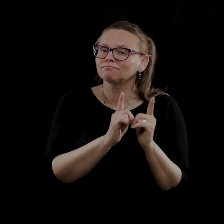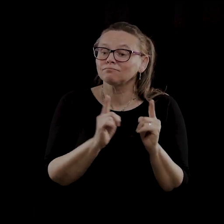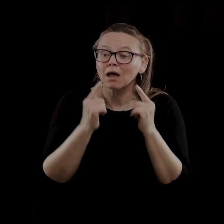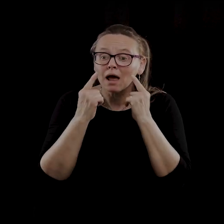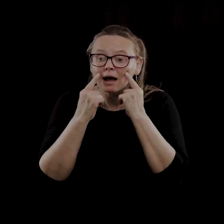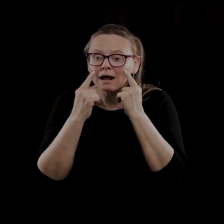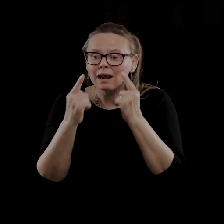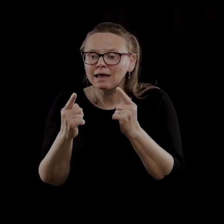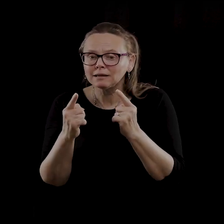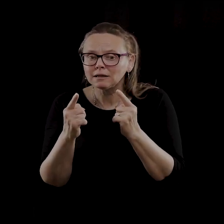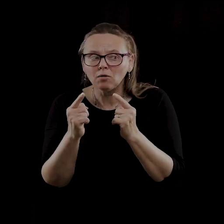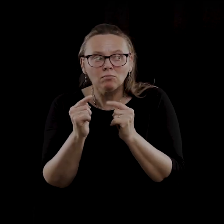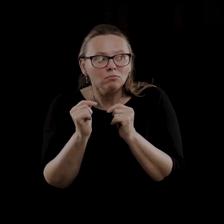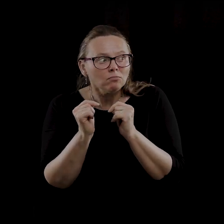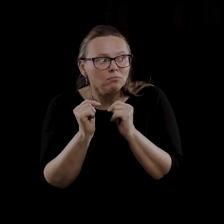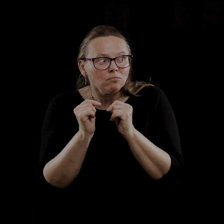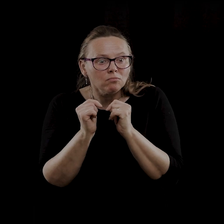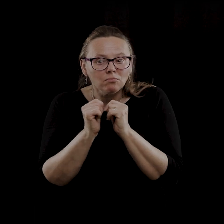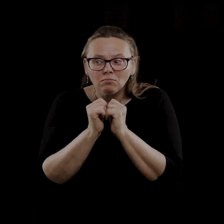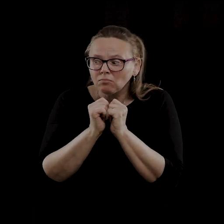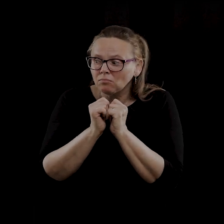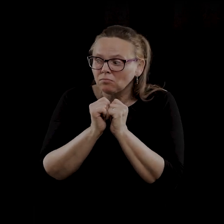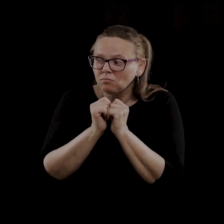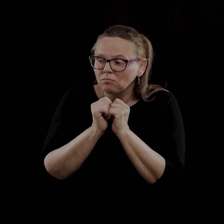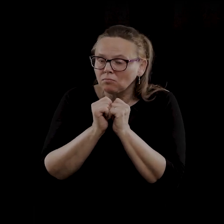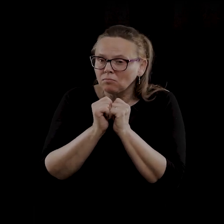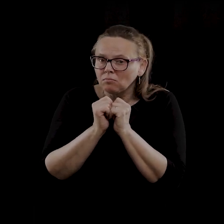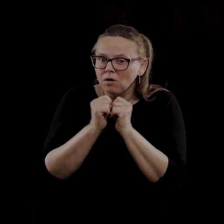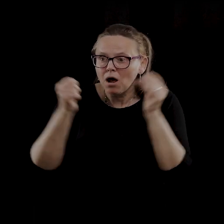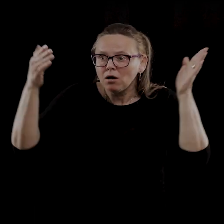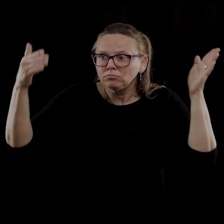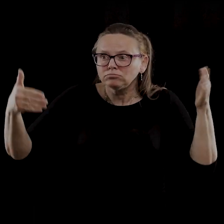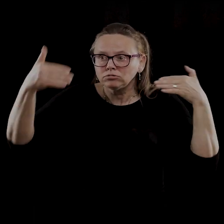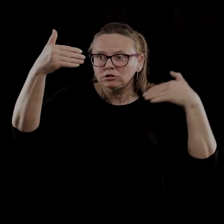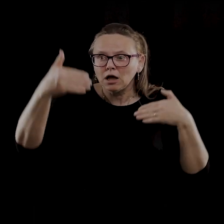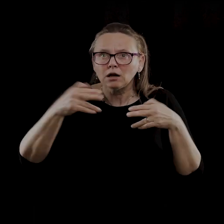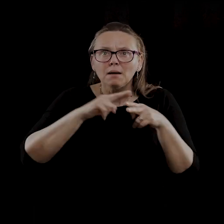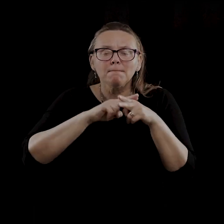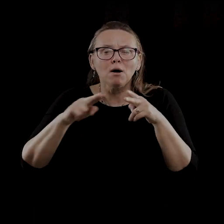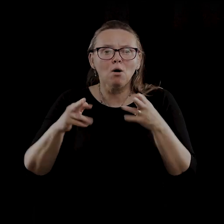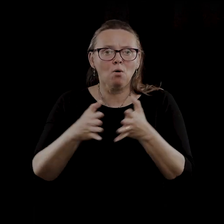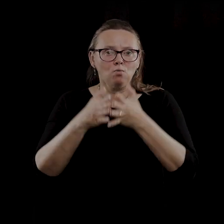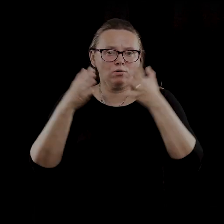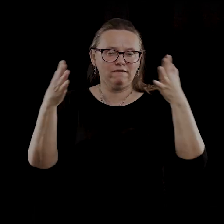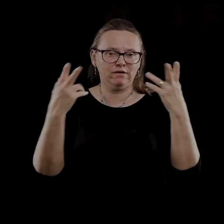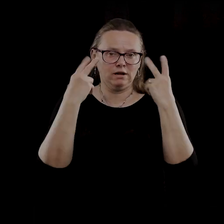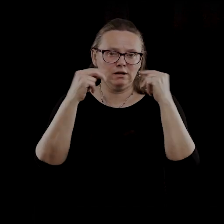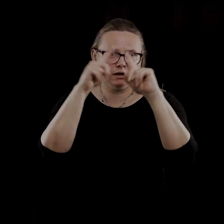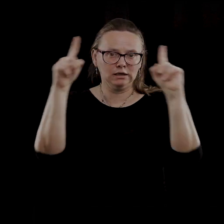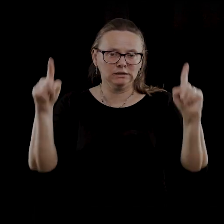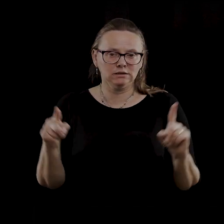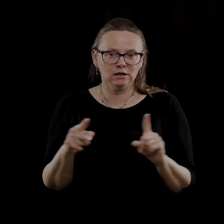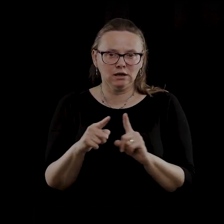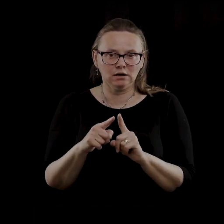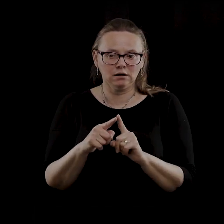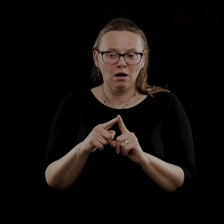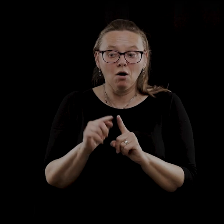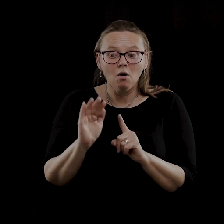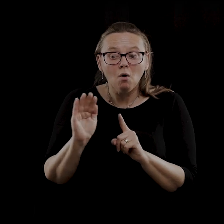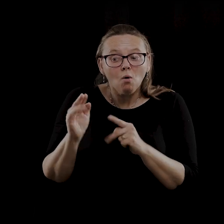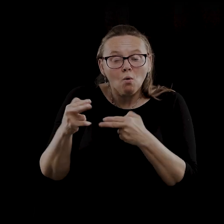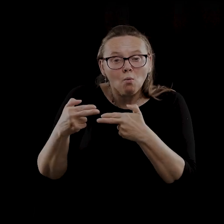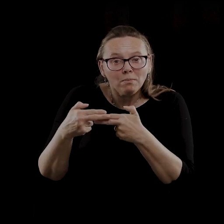Pogledal je okoli sebe. Stene so bile polne velikih slik. V njegovi